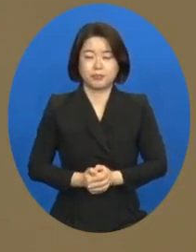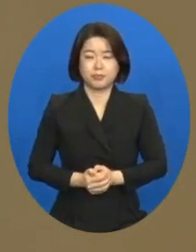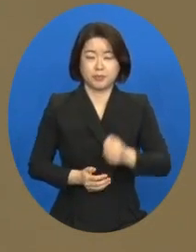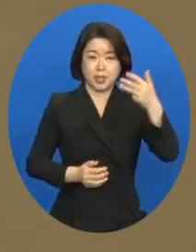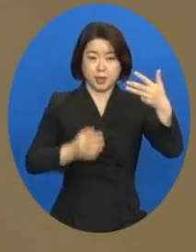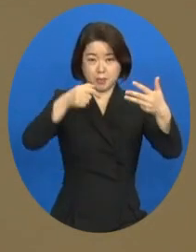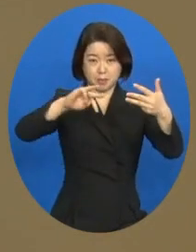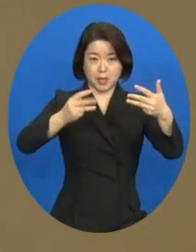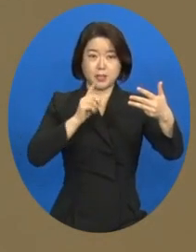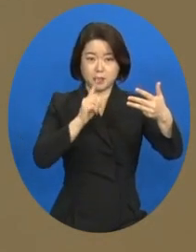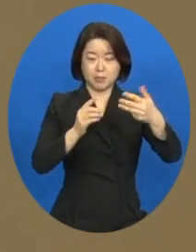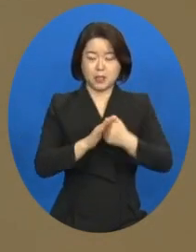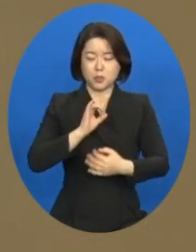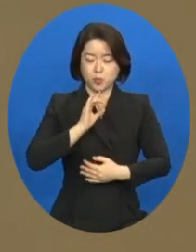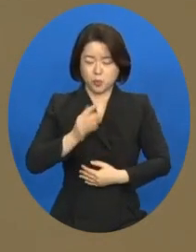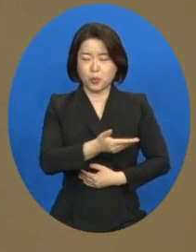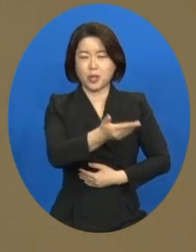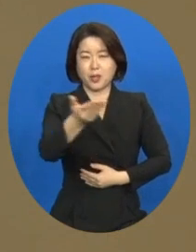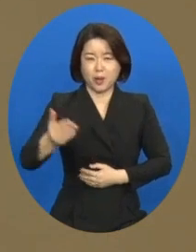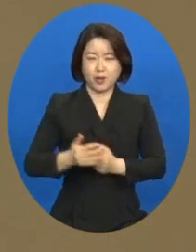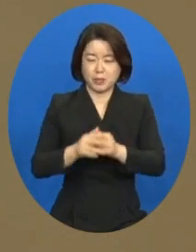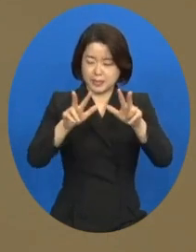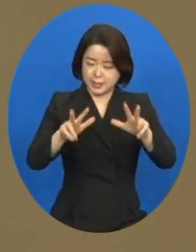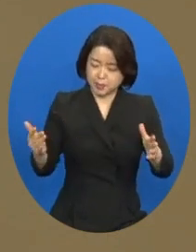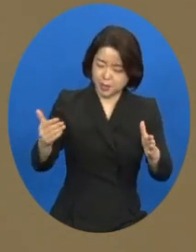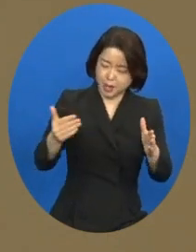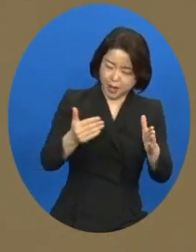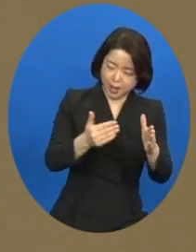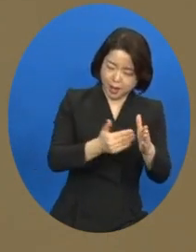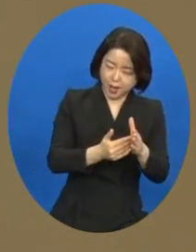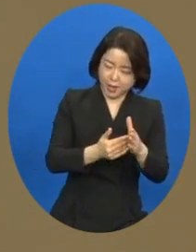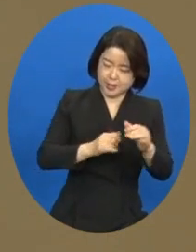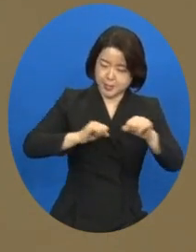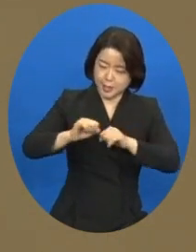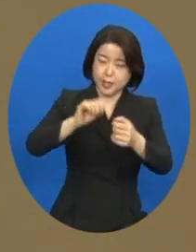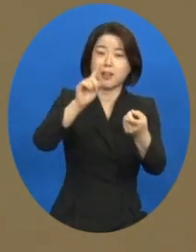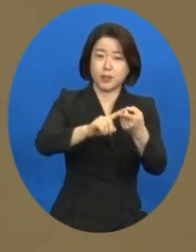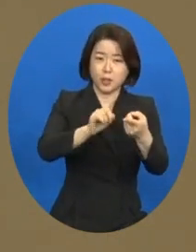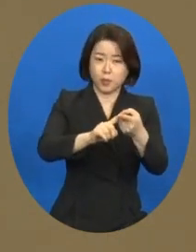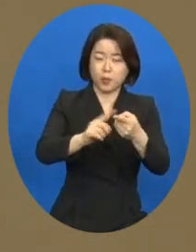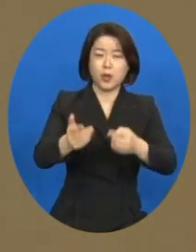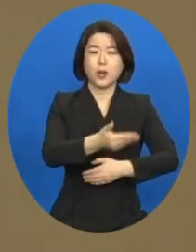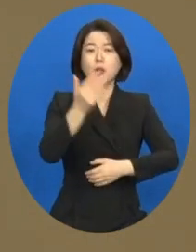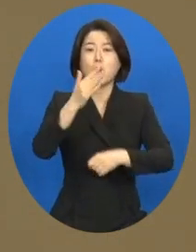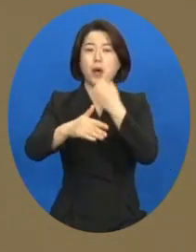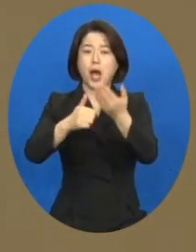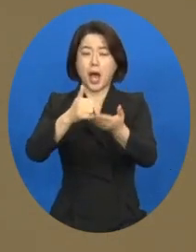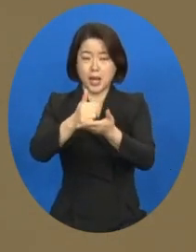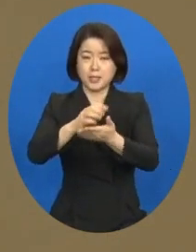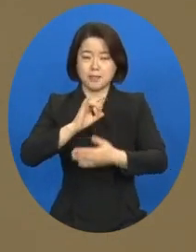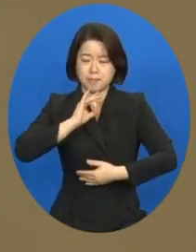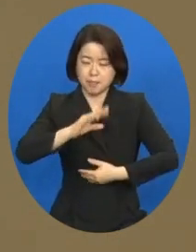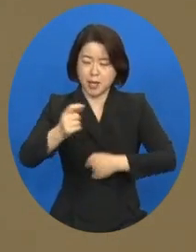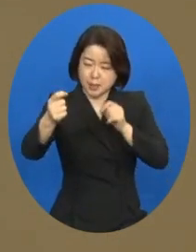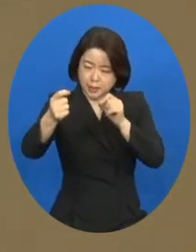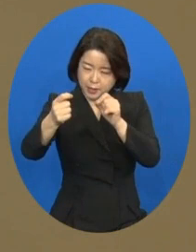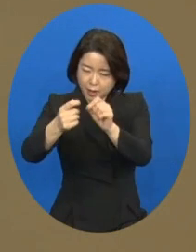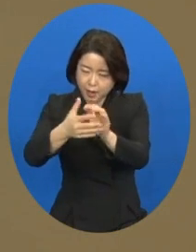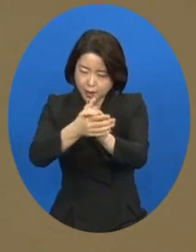8절 말씀에 오직 당신들은 지금까지 해온 대로 주 당신들의 하나님만 가까이